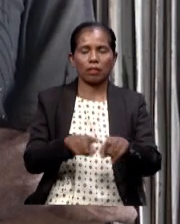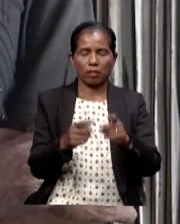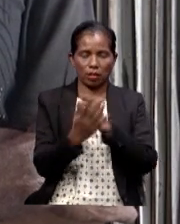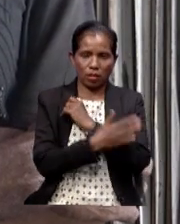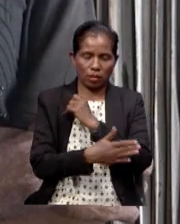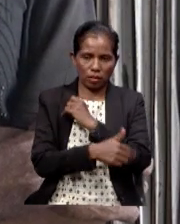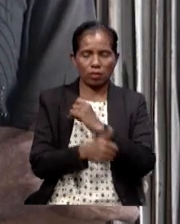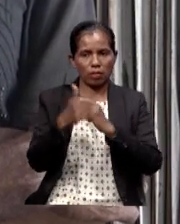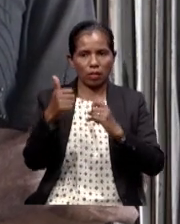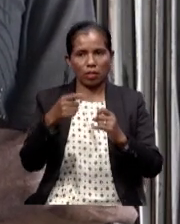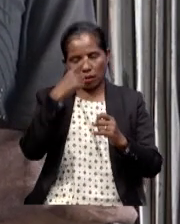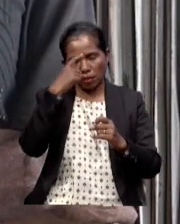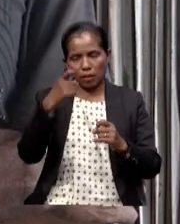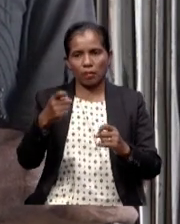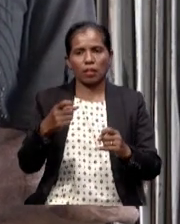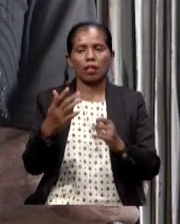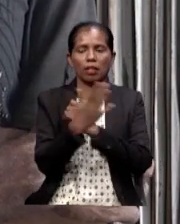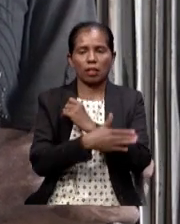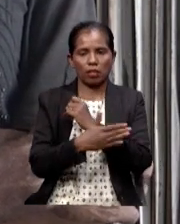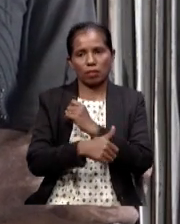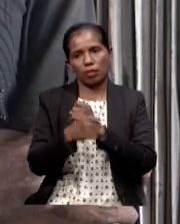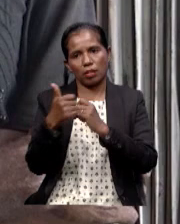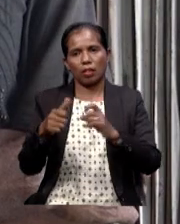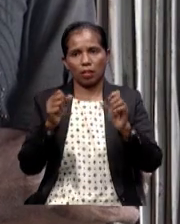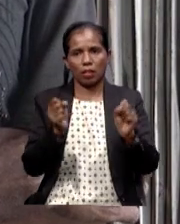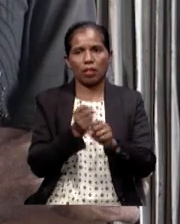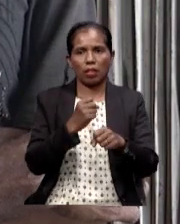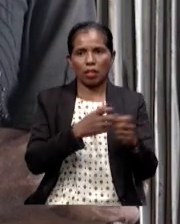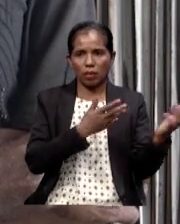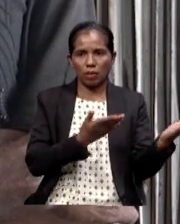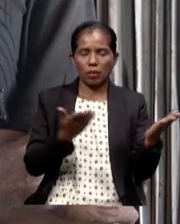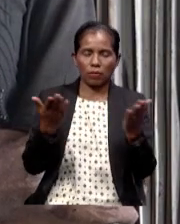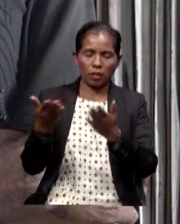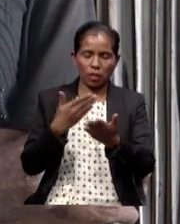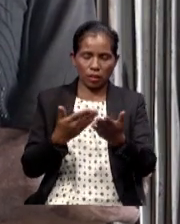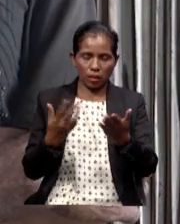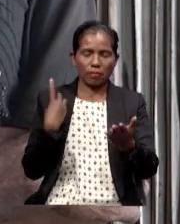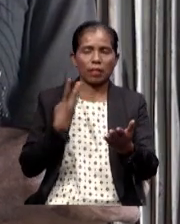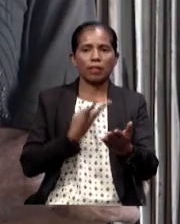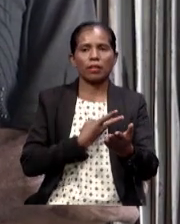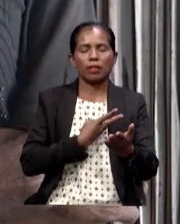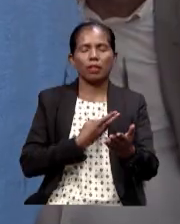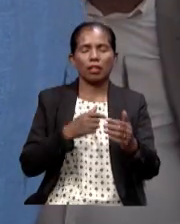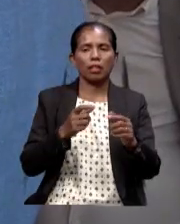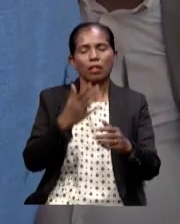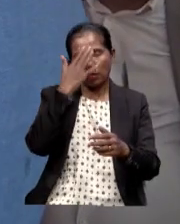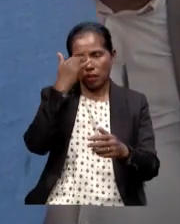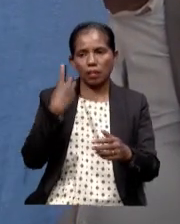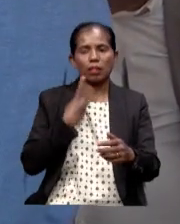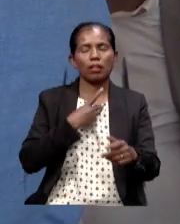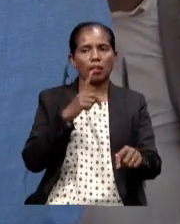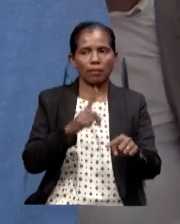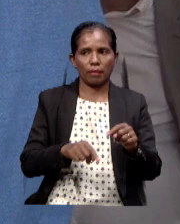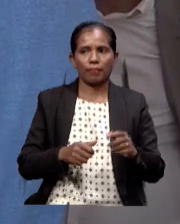seluk tambah samak nasaun seluk bele hata meser ni sa sam produto ba itanian nu samak ita la bele lain kaben